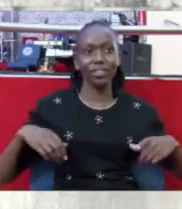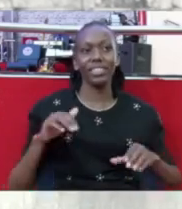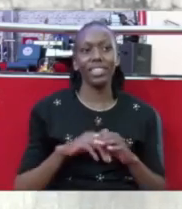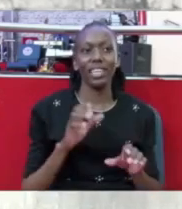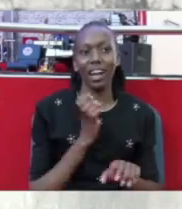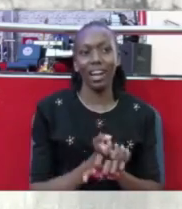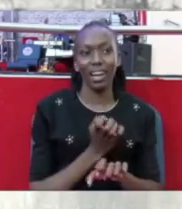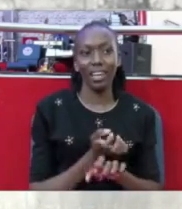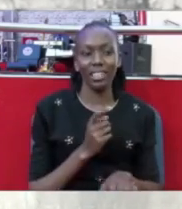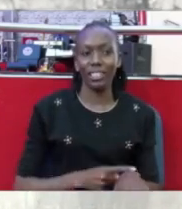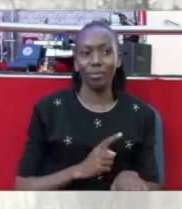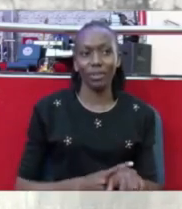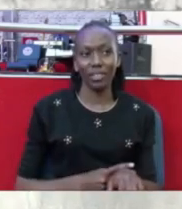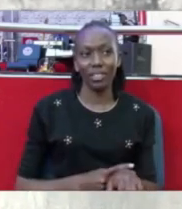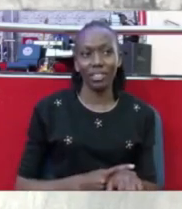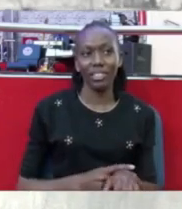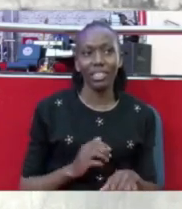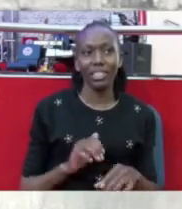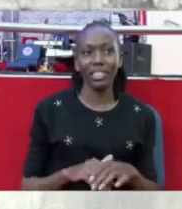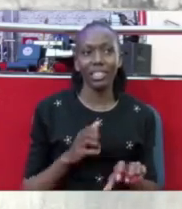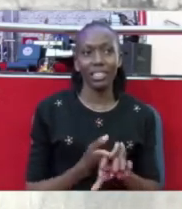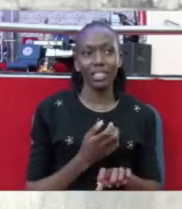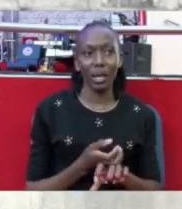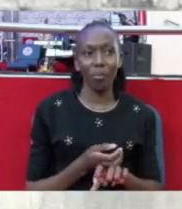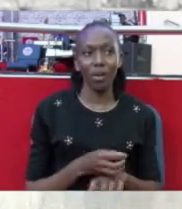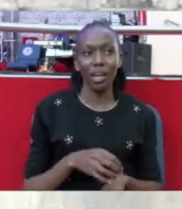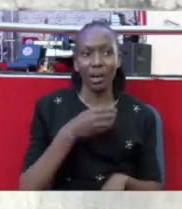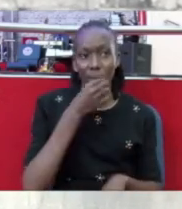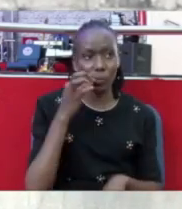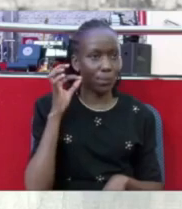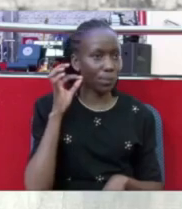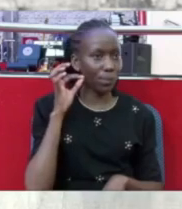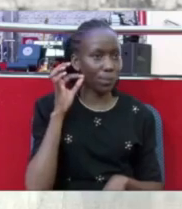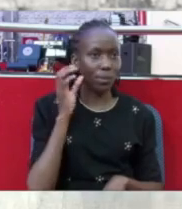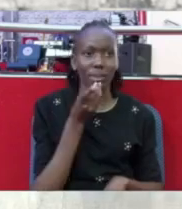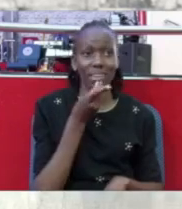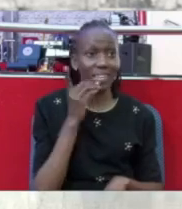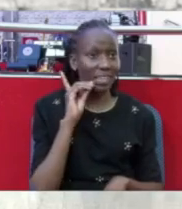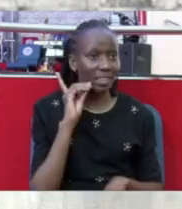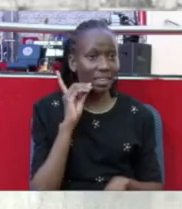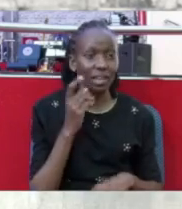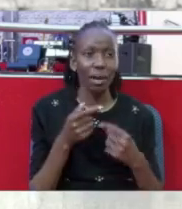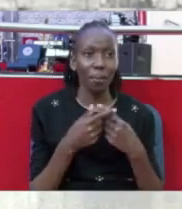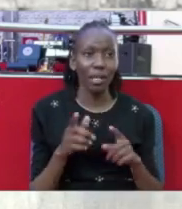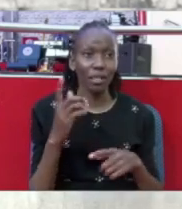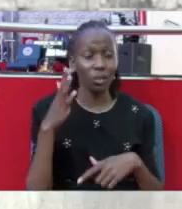In a time of famine. Wakati ambapo kulikuwa na ukame. And God prospered him. Na Mungu